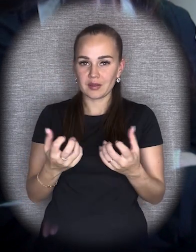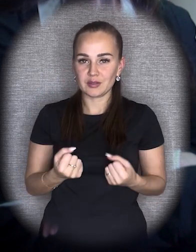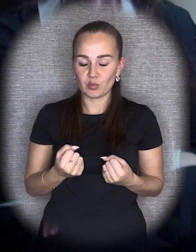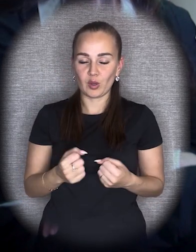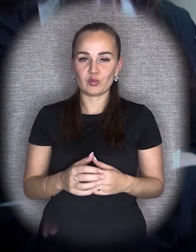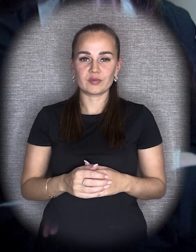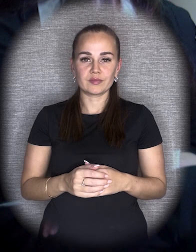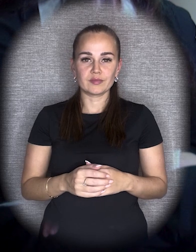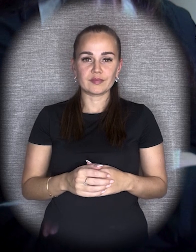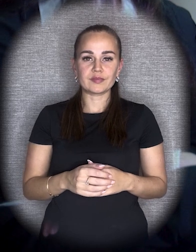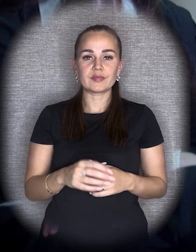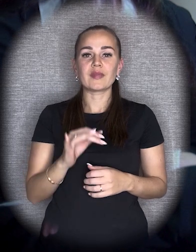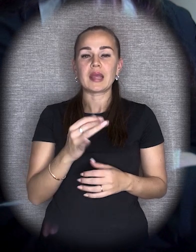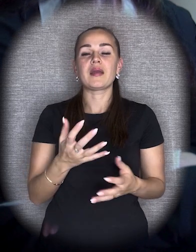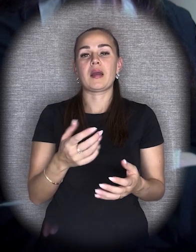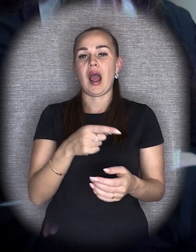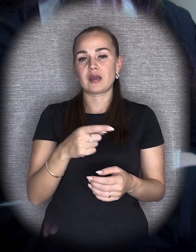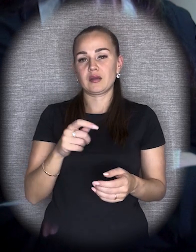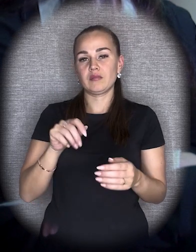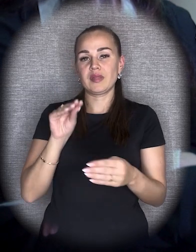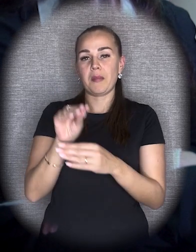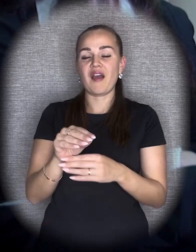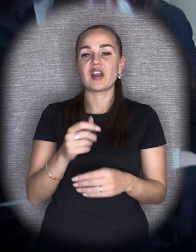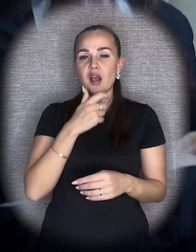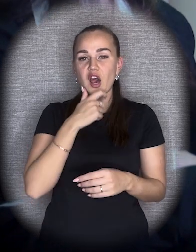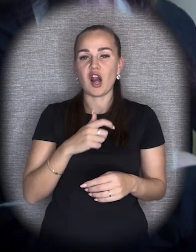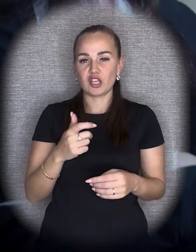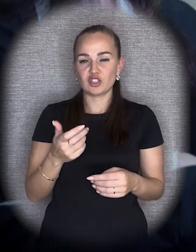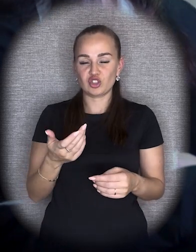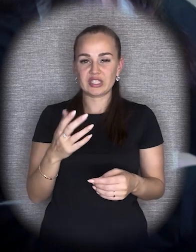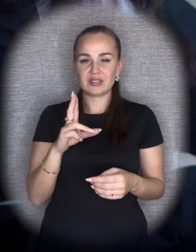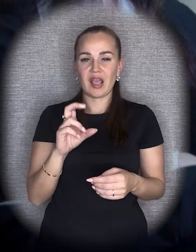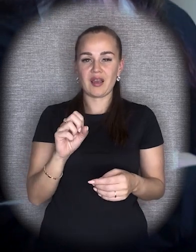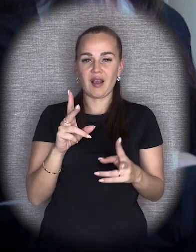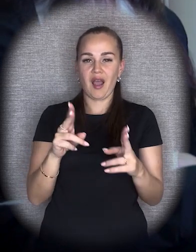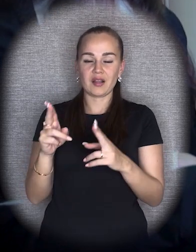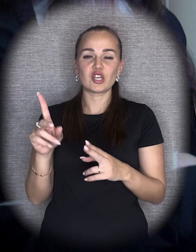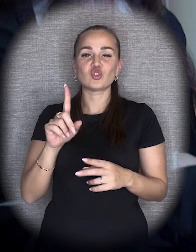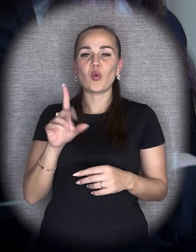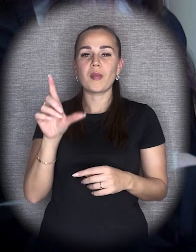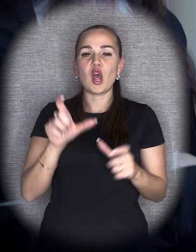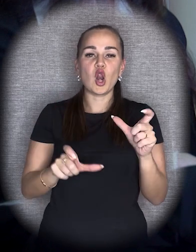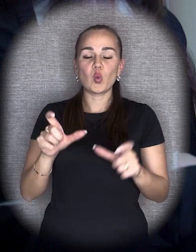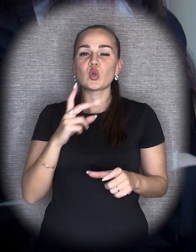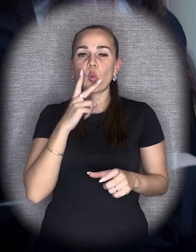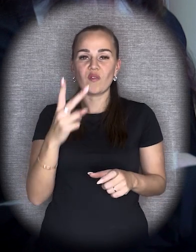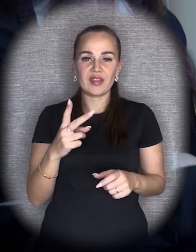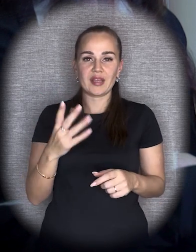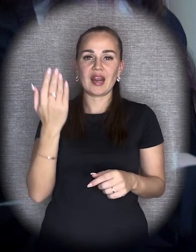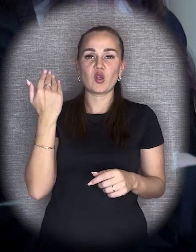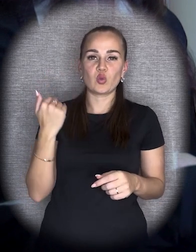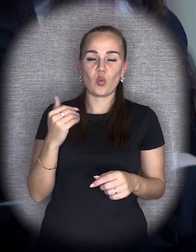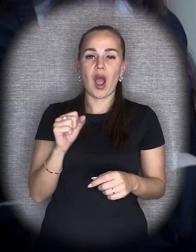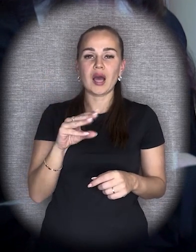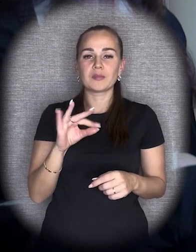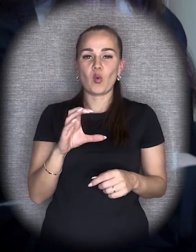кадры как бы классические, чтобы создать атмосферу эпохи, потому что многие знают какие-то хроникальные кадры из